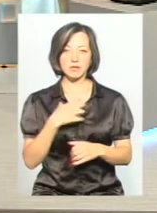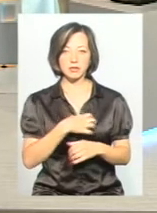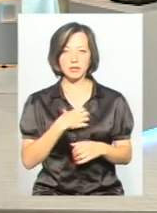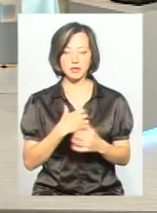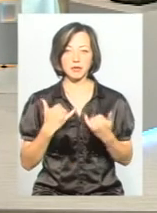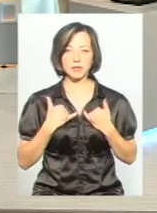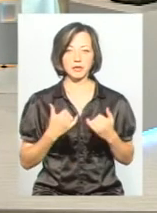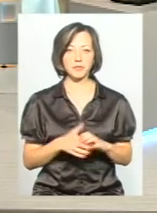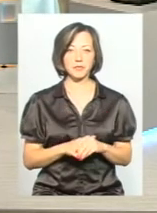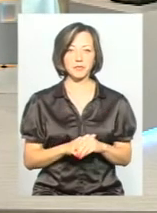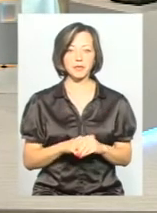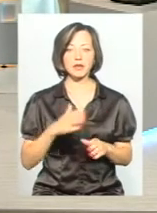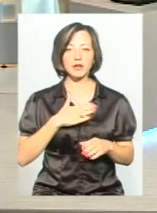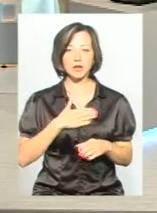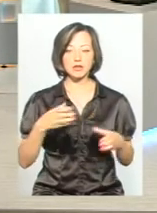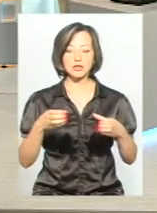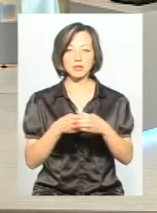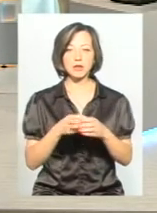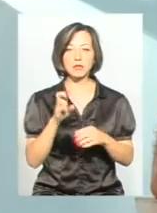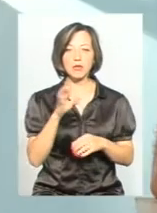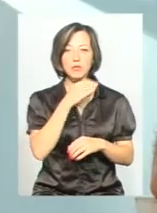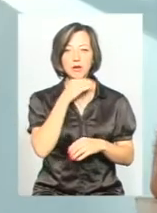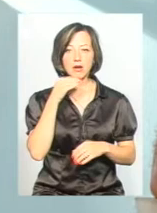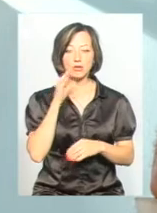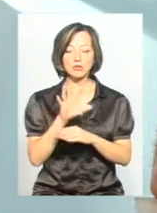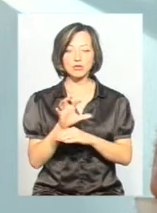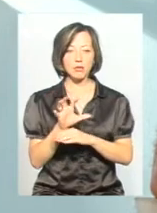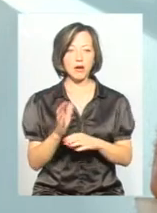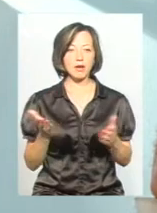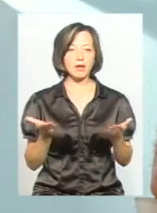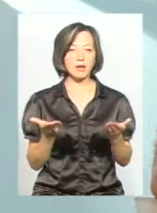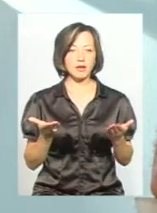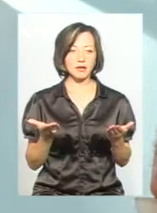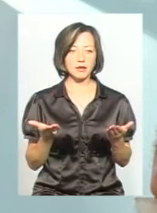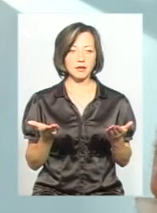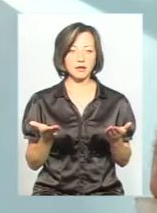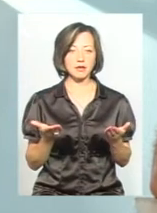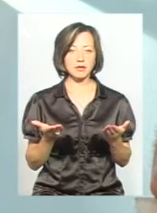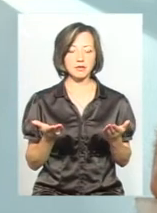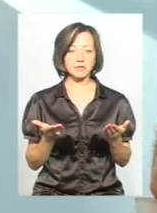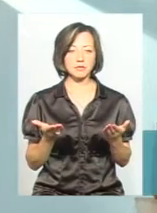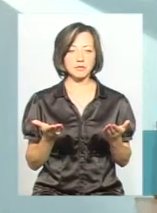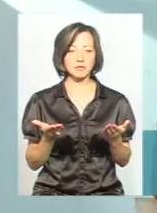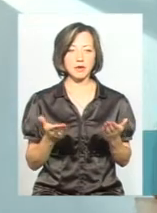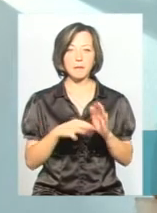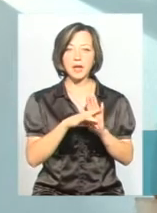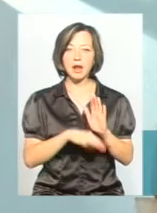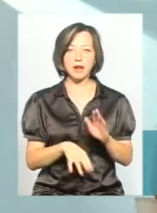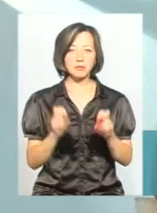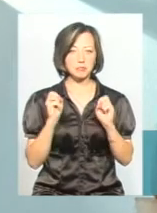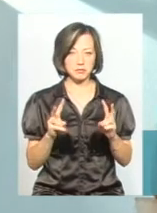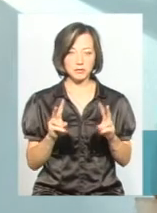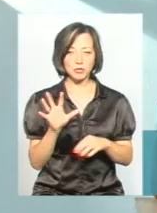і для нашої кінологічної спілки, тому що дуже багато собачок, які є з переліку потенційно